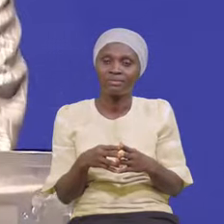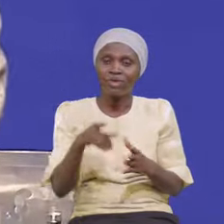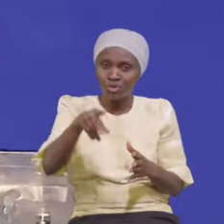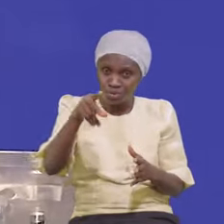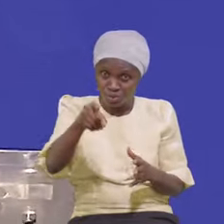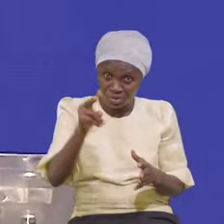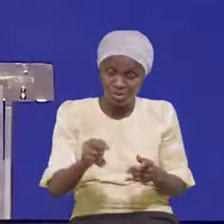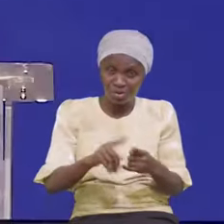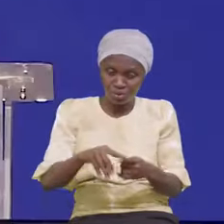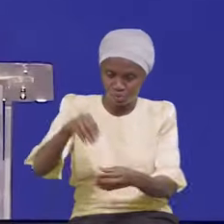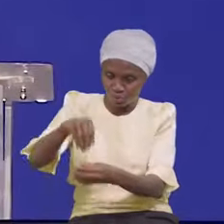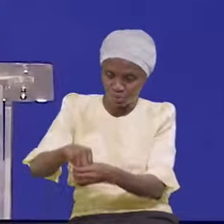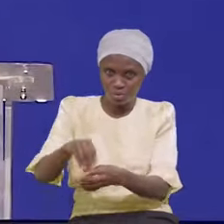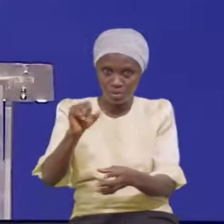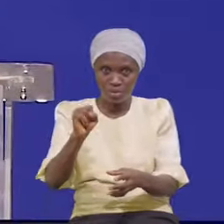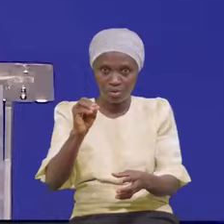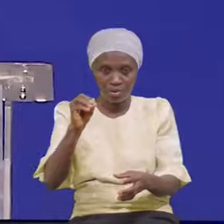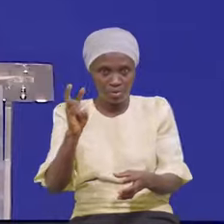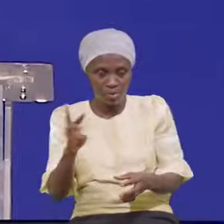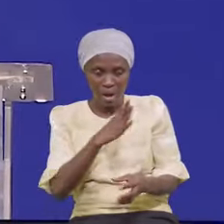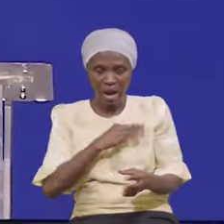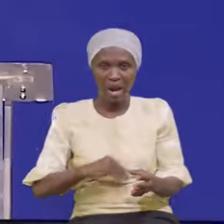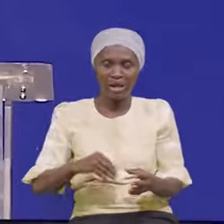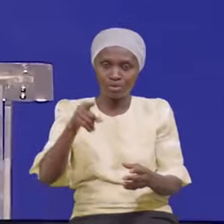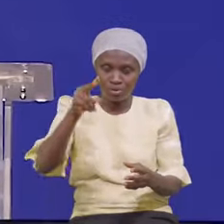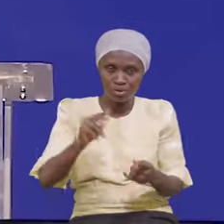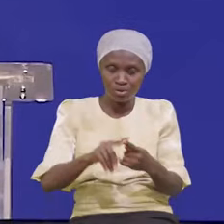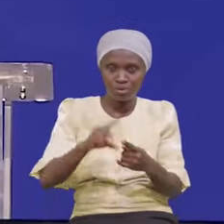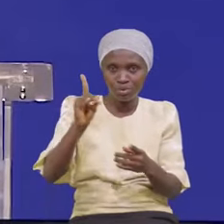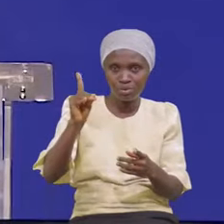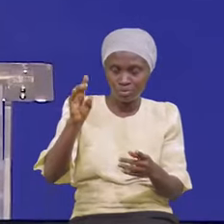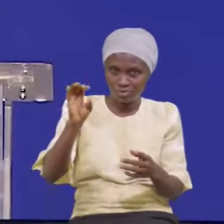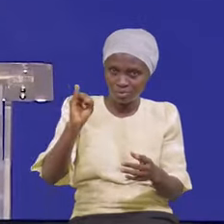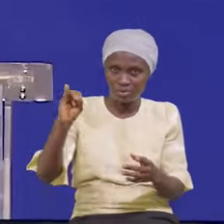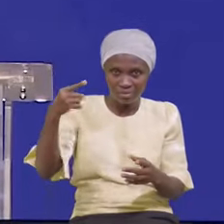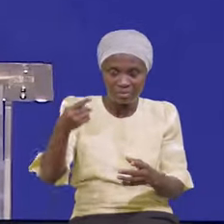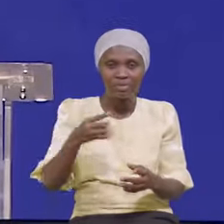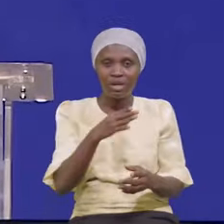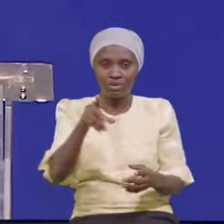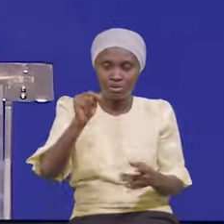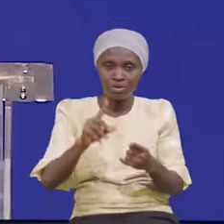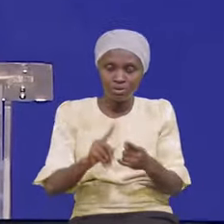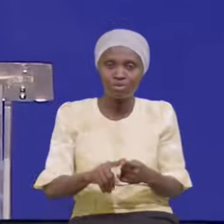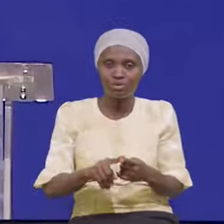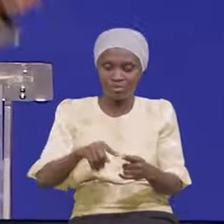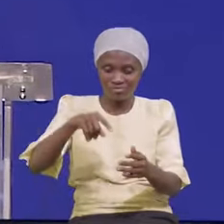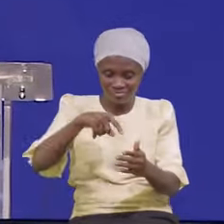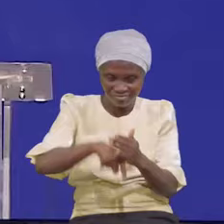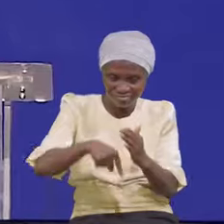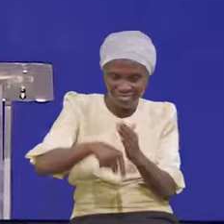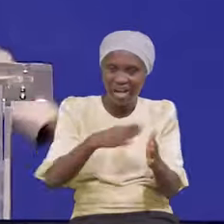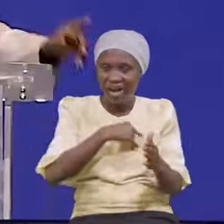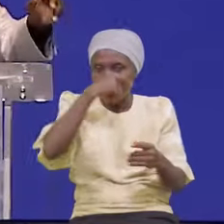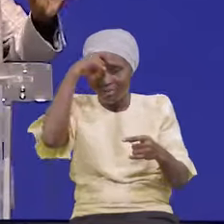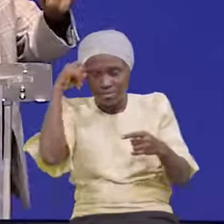sow. మీరు దాని విత్తనాలు విత్తాలి. You have to dig. త్రవ్వాలి. You have to cultivate. ఎంతగానో వ్యవసాయం చేయాలి. You have to sweat.